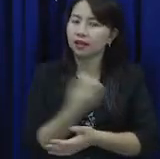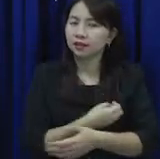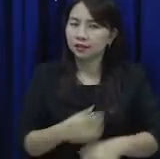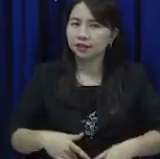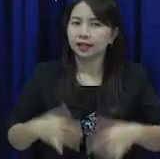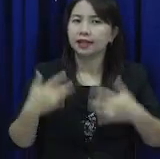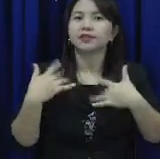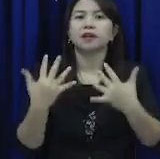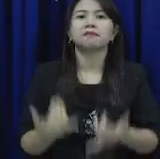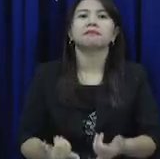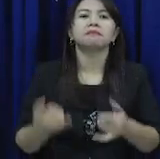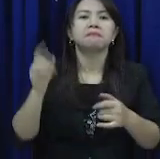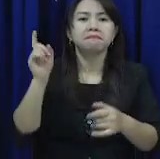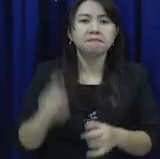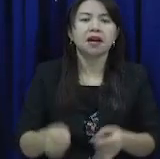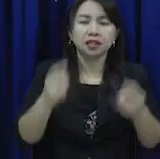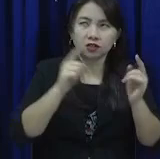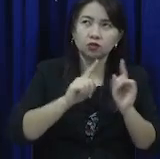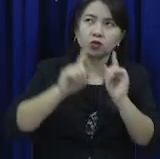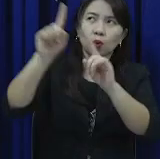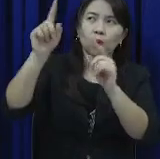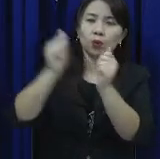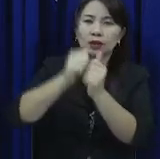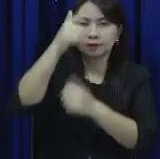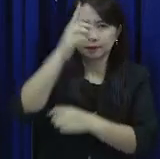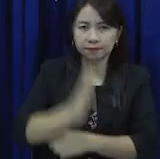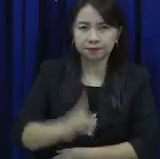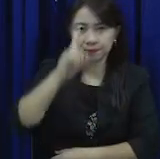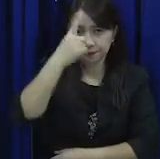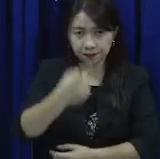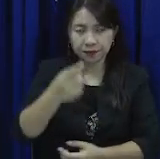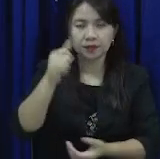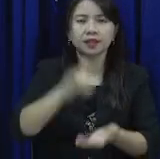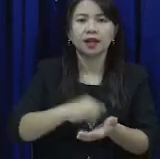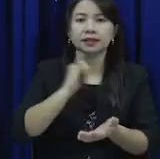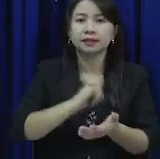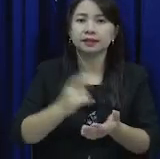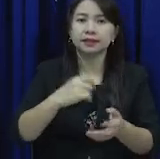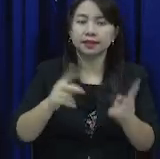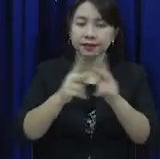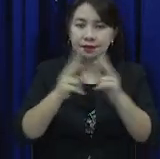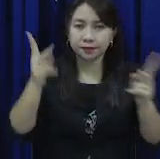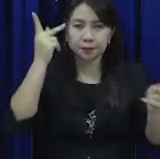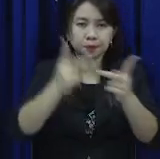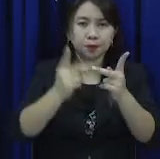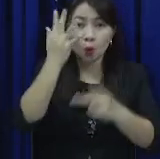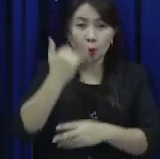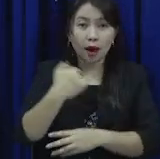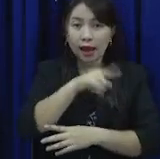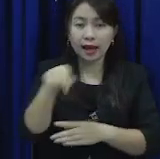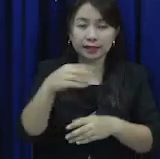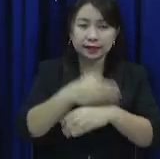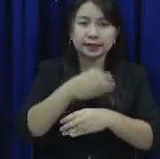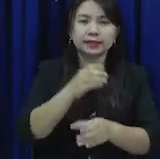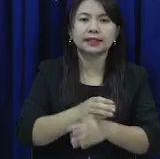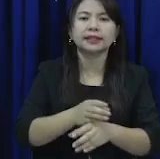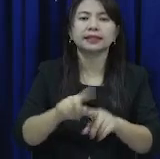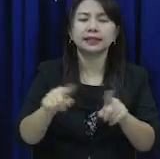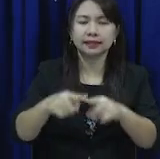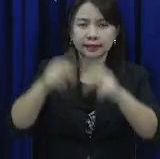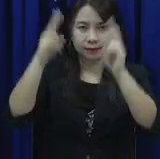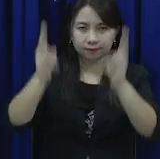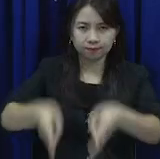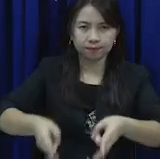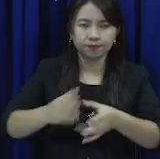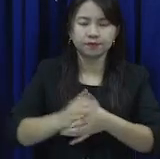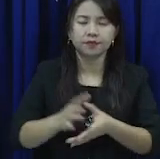umiikot sa Diyos lamang tama you see that's the very Main Purpose why we are created you see